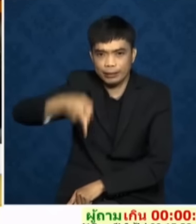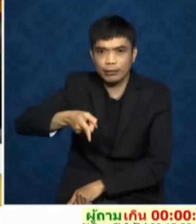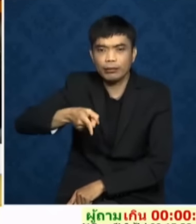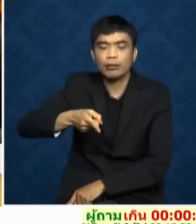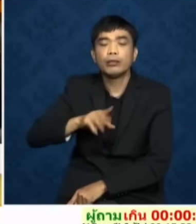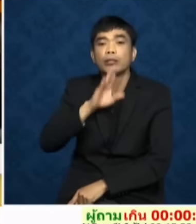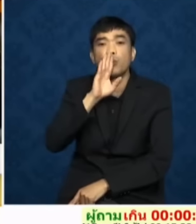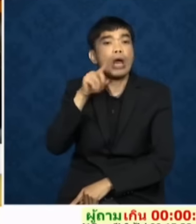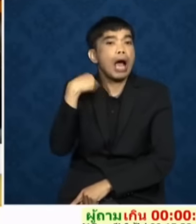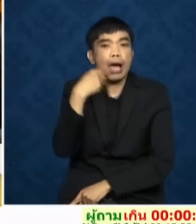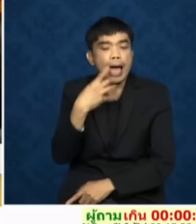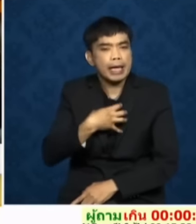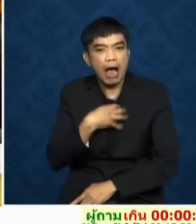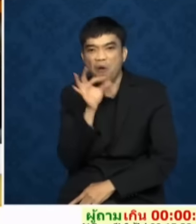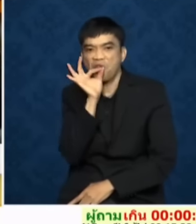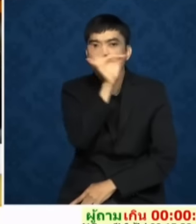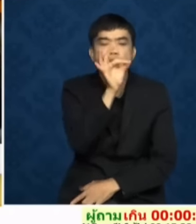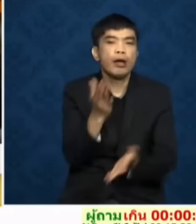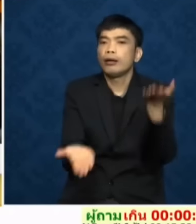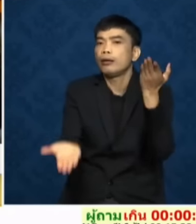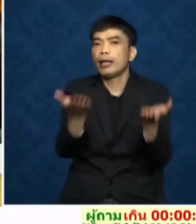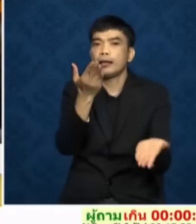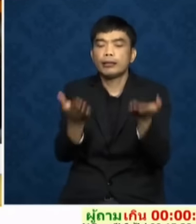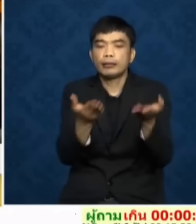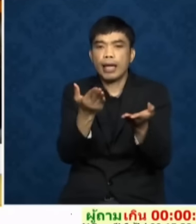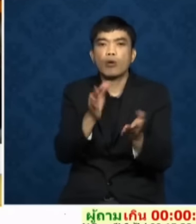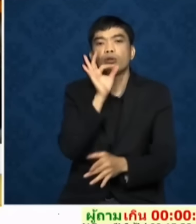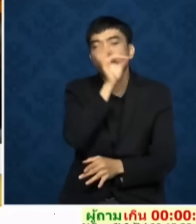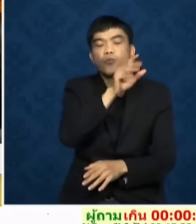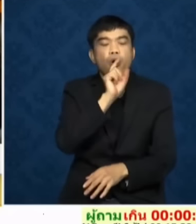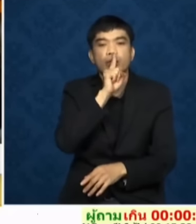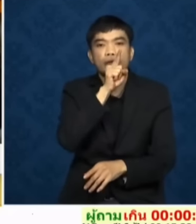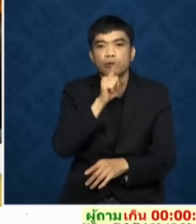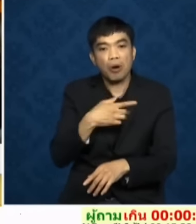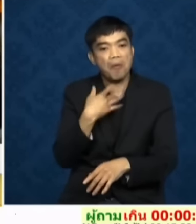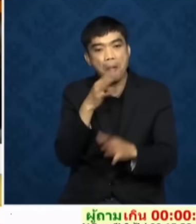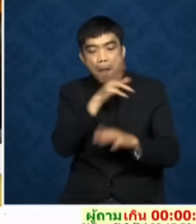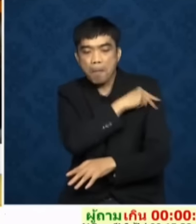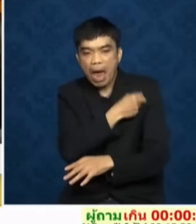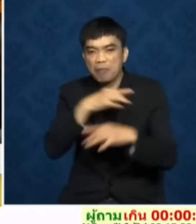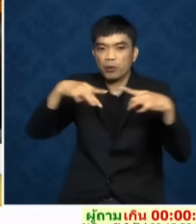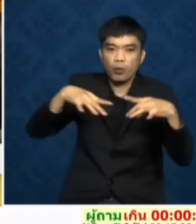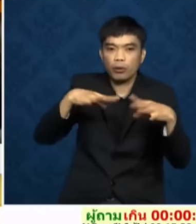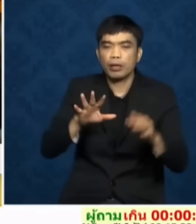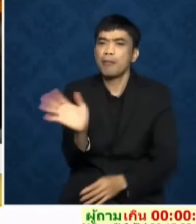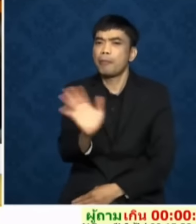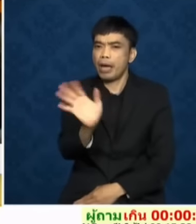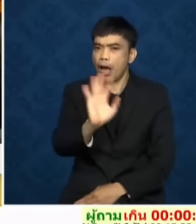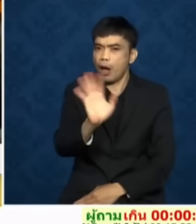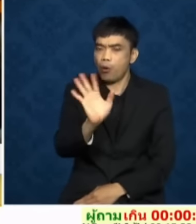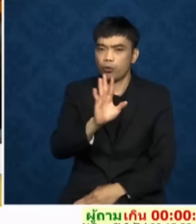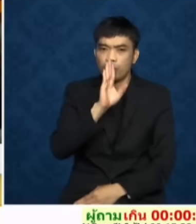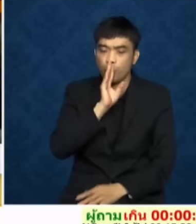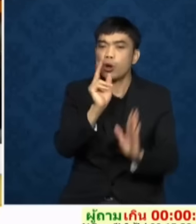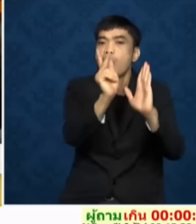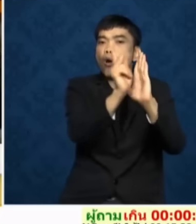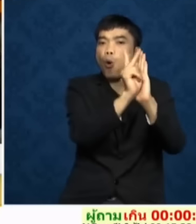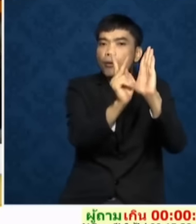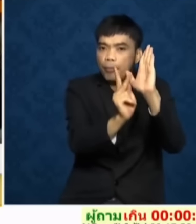นี่ก็เป็นเรื่องกระบวนการท่านกับคณะแพทย์ที่ดูแลเรื่องนี้นะครับอย่าเอาเรื่องที่เป็นกระบวนการทำปก